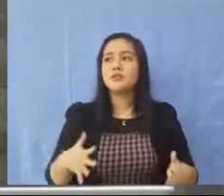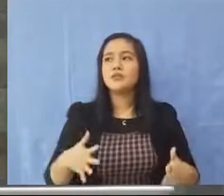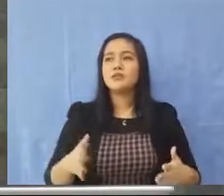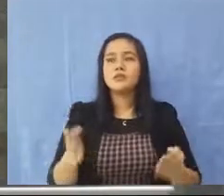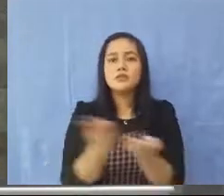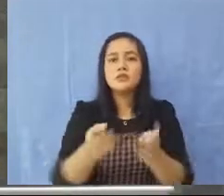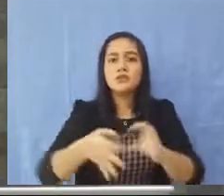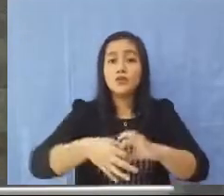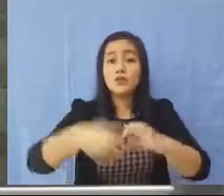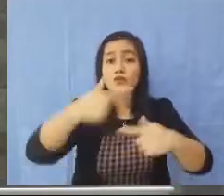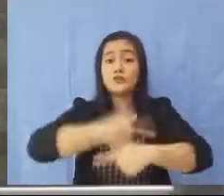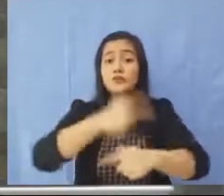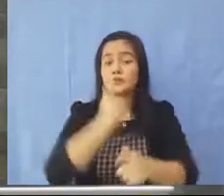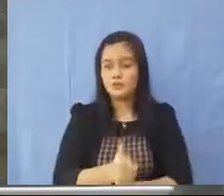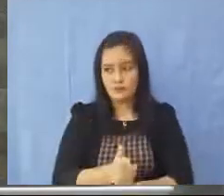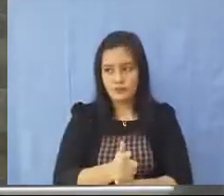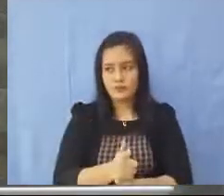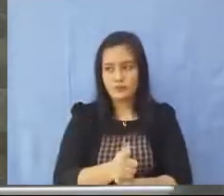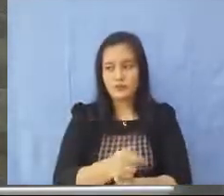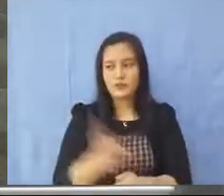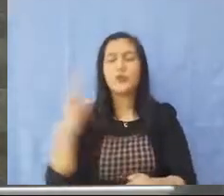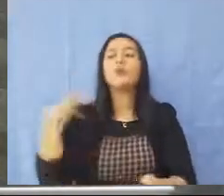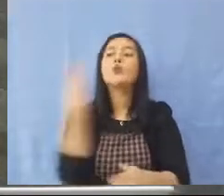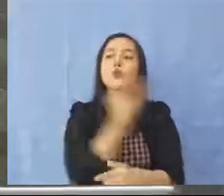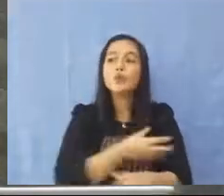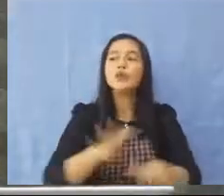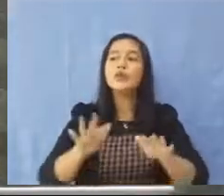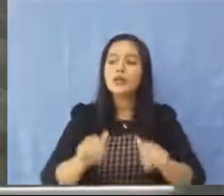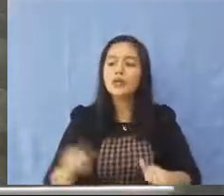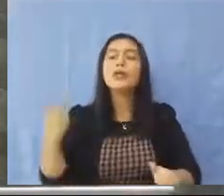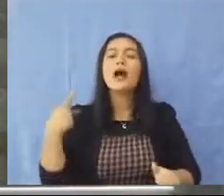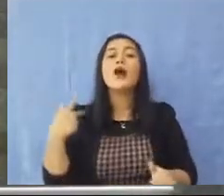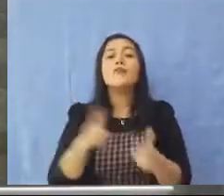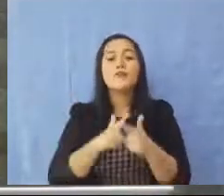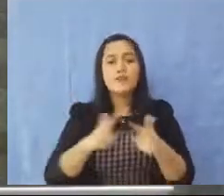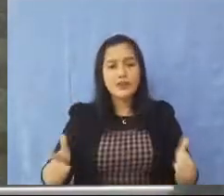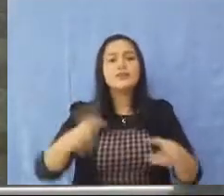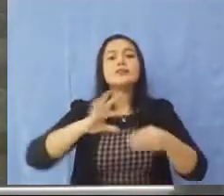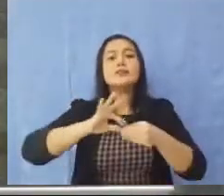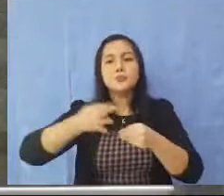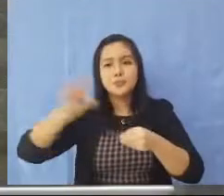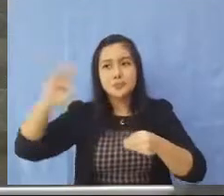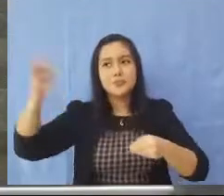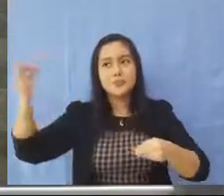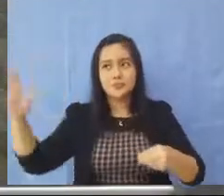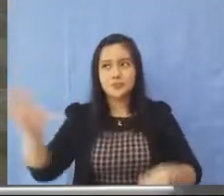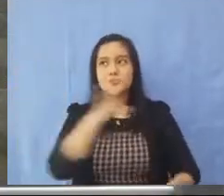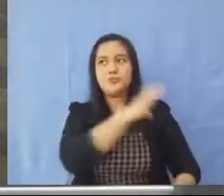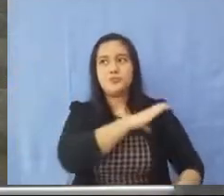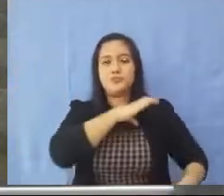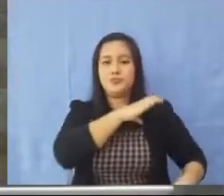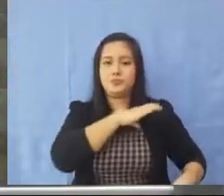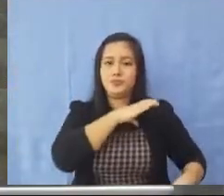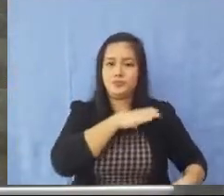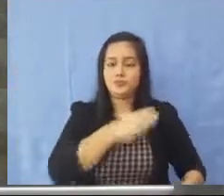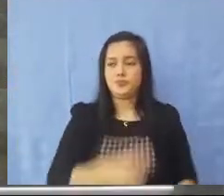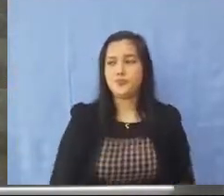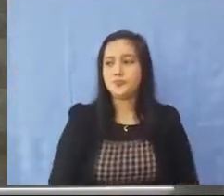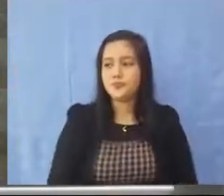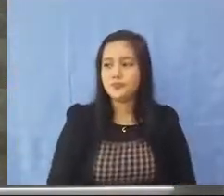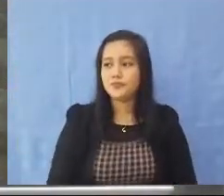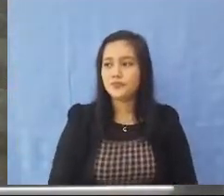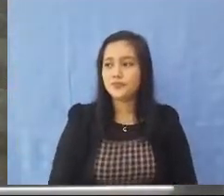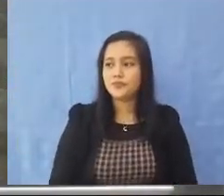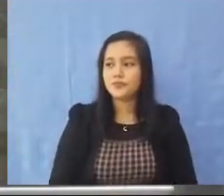i-share sa inyo na meron po tayong pwedeng makikita ang great spiritual characters dito sa Book of Genesis. 5